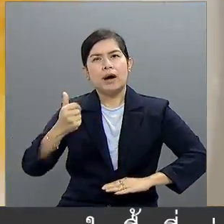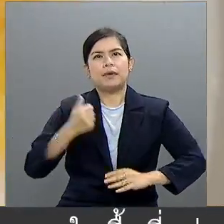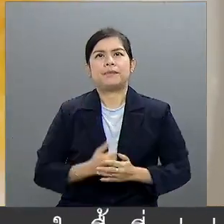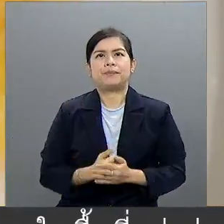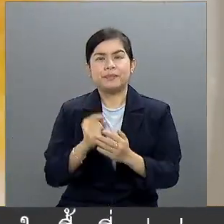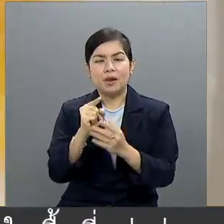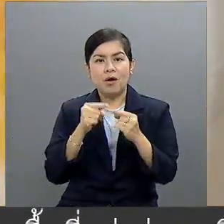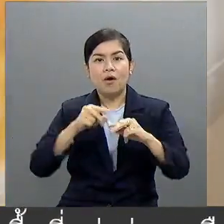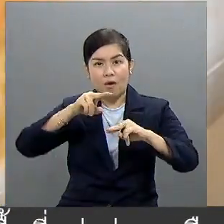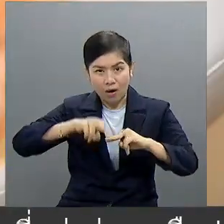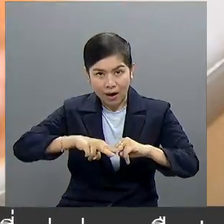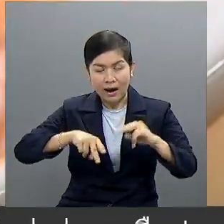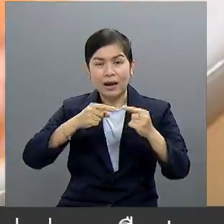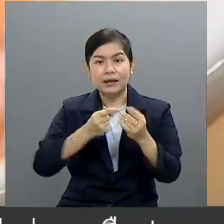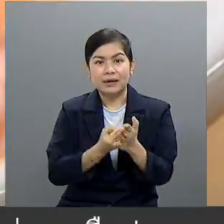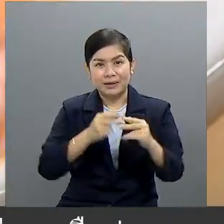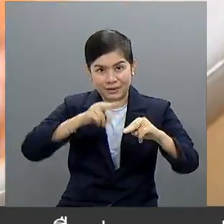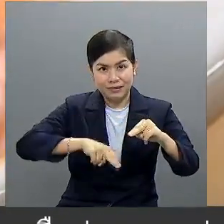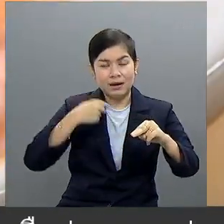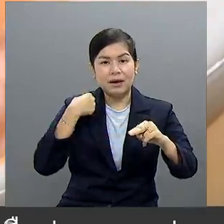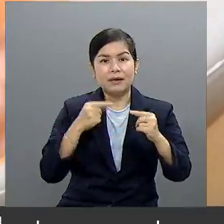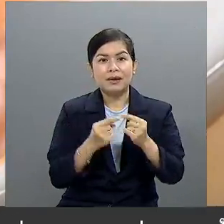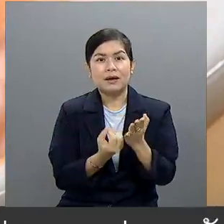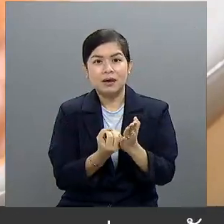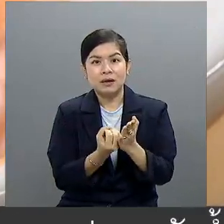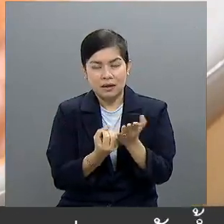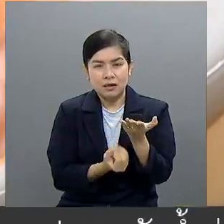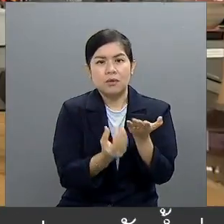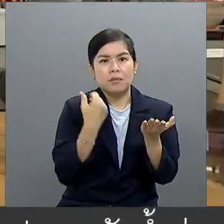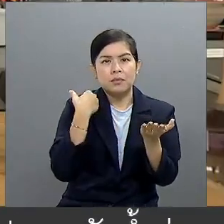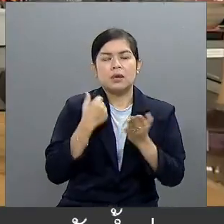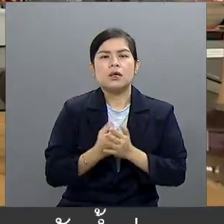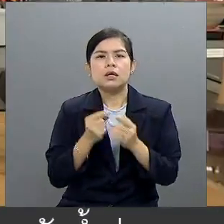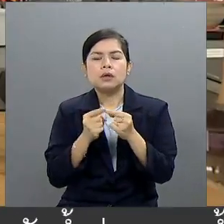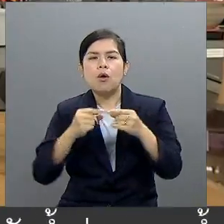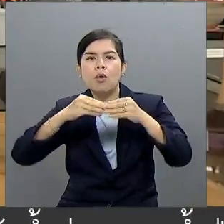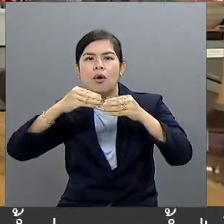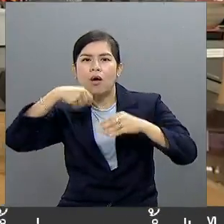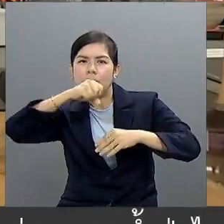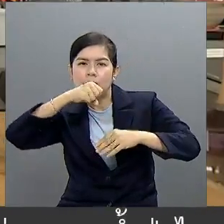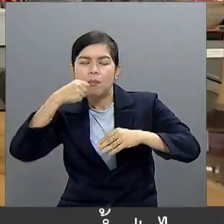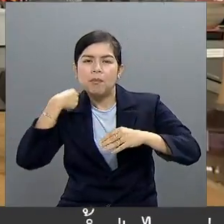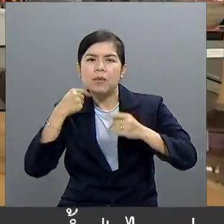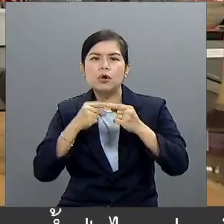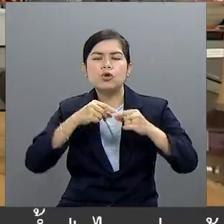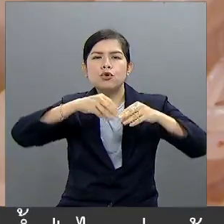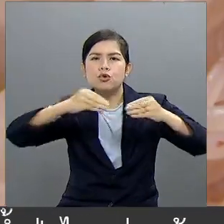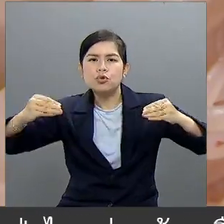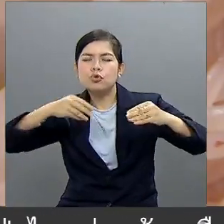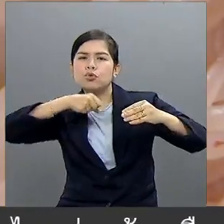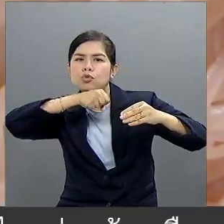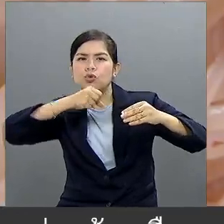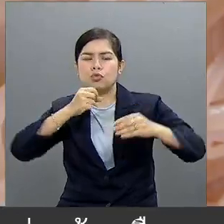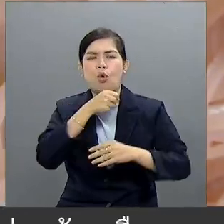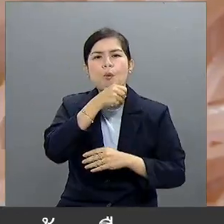ะผักอีกอย่างก็คือเบต้าคาร์โบไฮเดรตจากแครอทค่ะอันนี้เป็นผักอีกเหมือนกันค่ะแต่ว่าเราบีบเพื่อเพิ่มรสชาติคือมะน